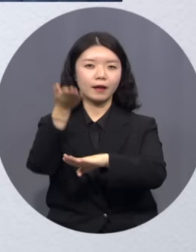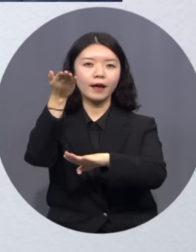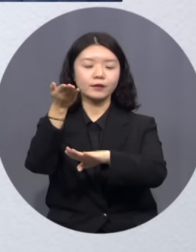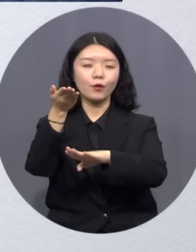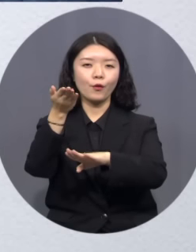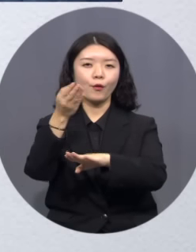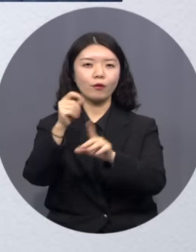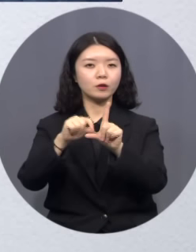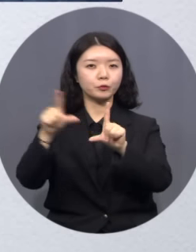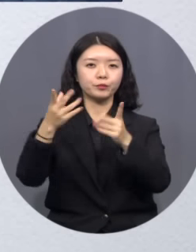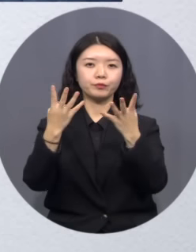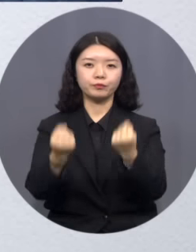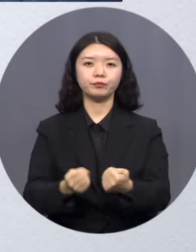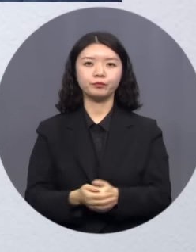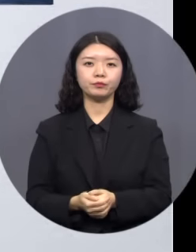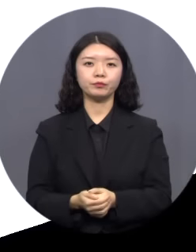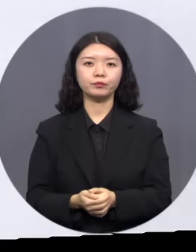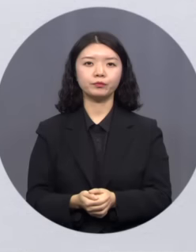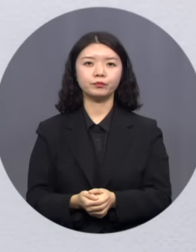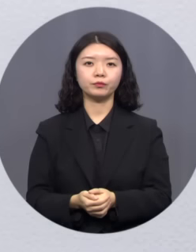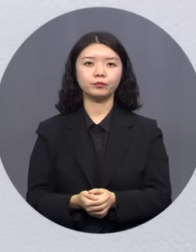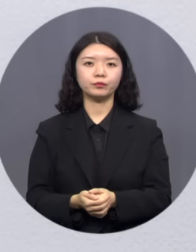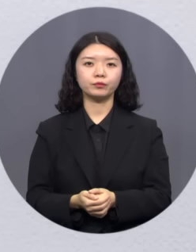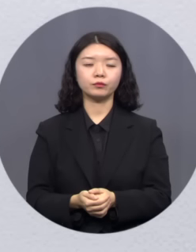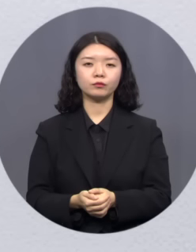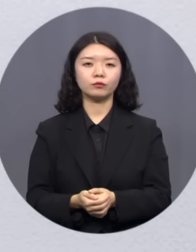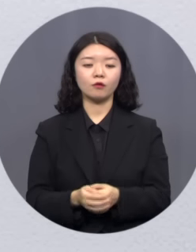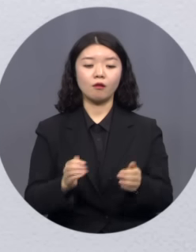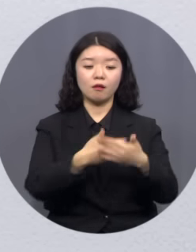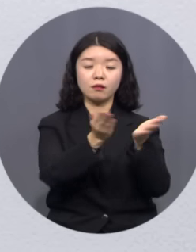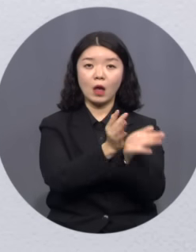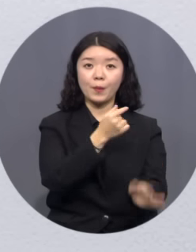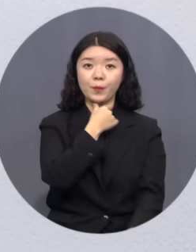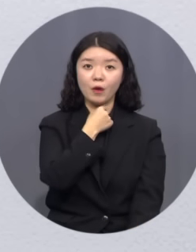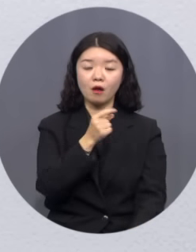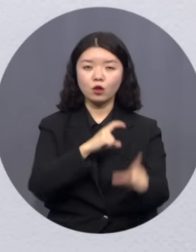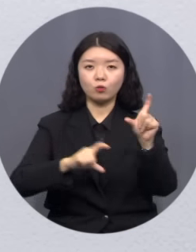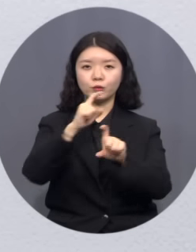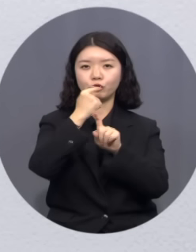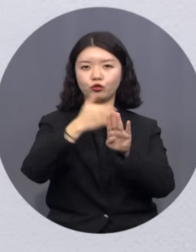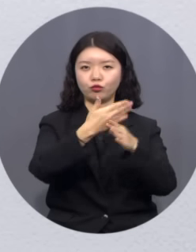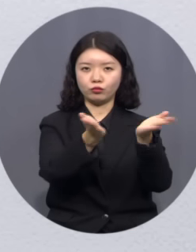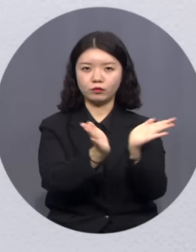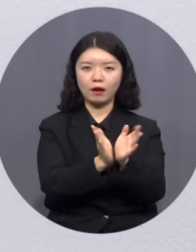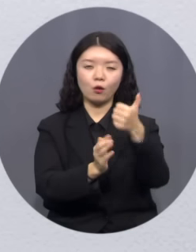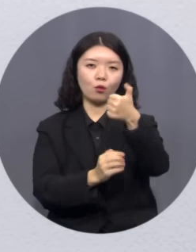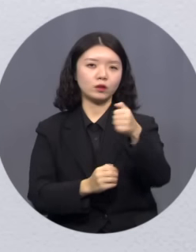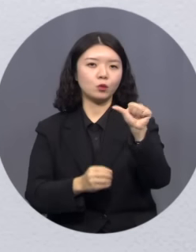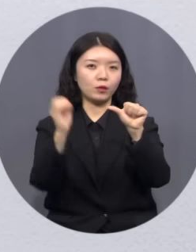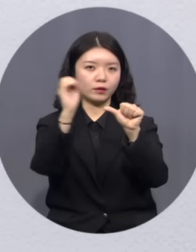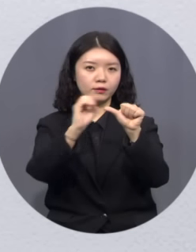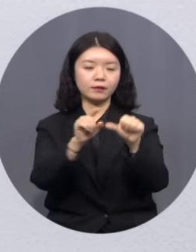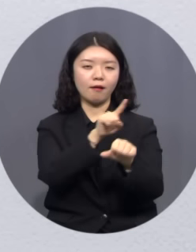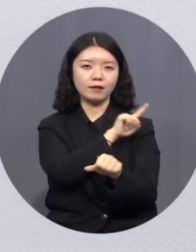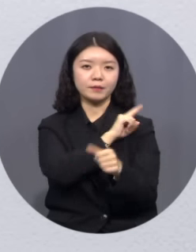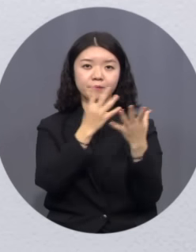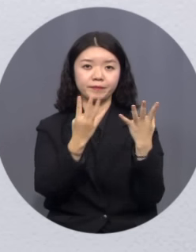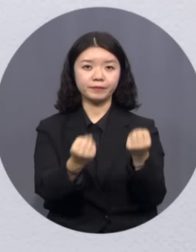상대적으로 높았습니다 정당 지지도는 더불어민주당이 55% 가장